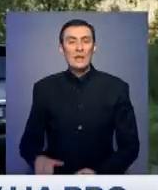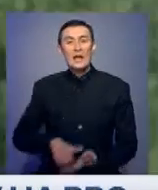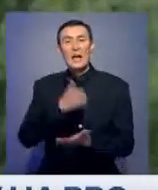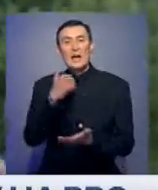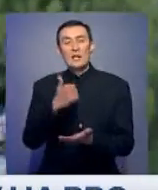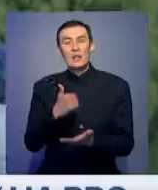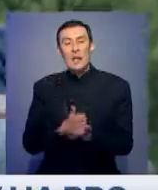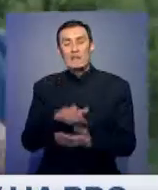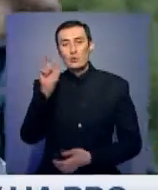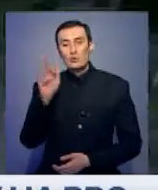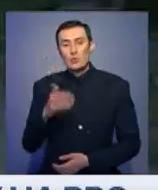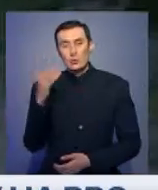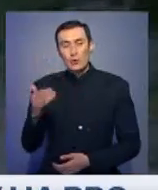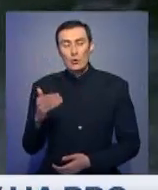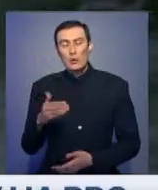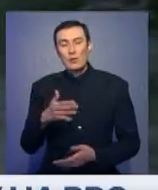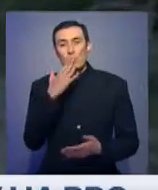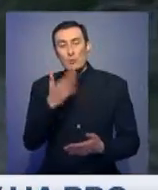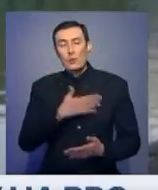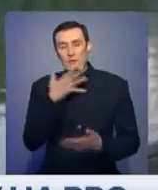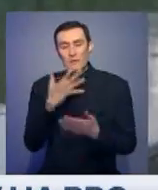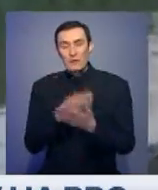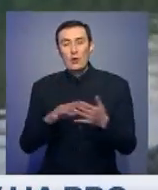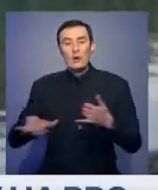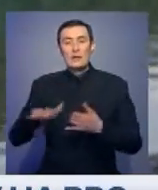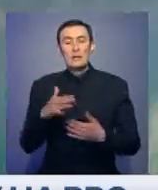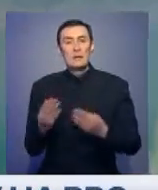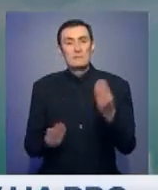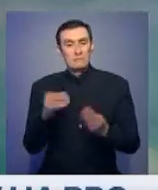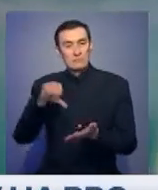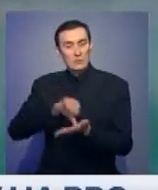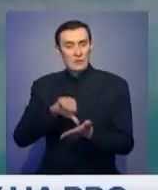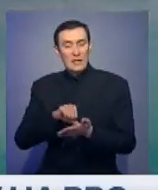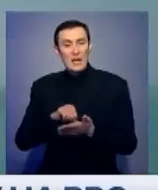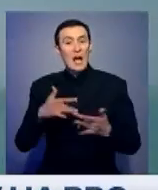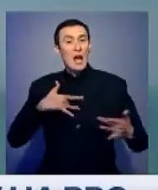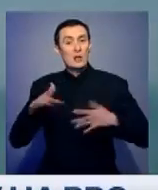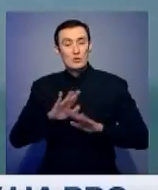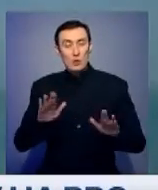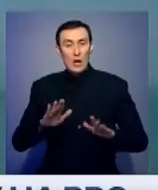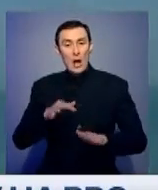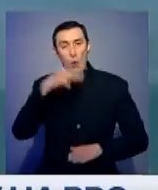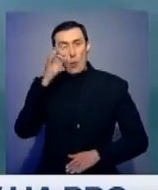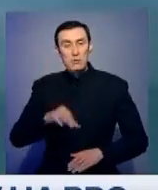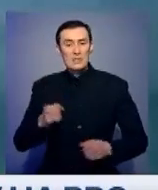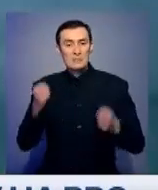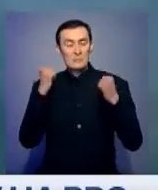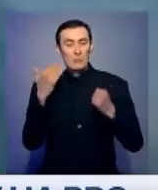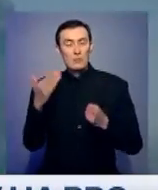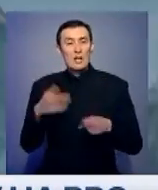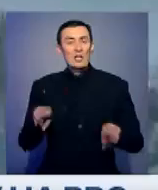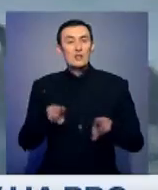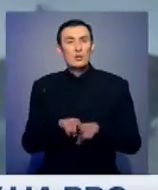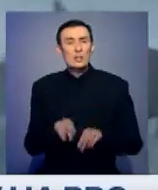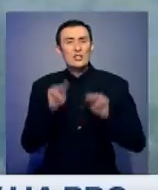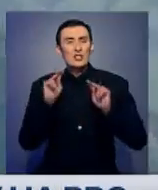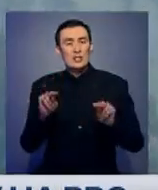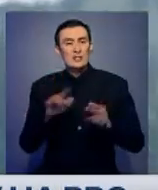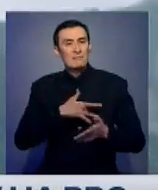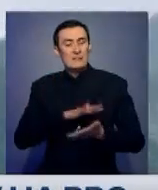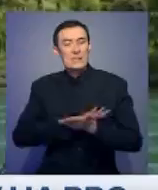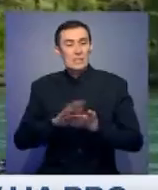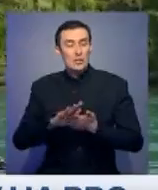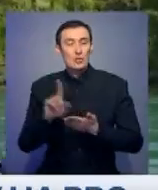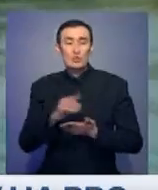роль влюбленного в свой край человека сыграл не актер, а профессиональный байдарочник. По мнению авторов, он был настолько искренен, что ему